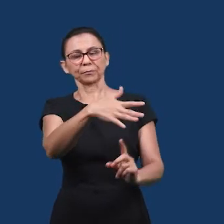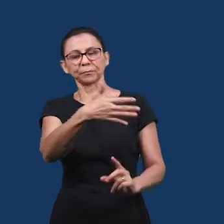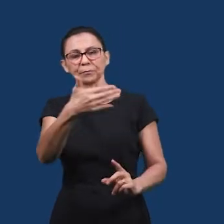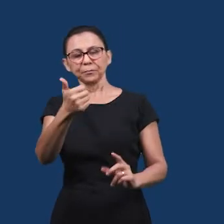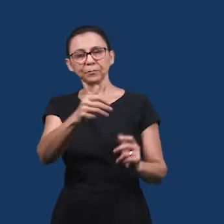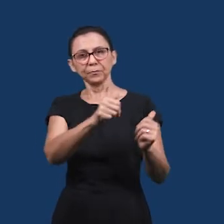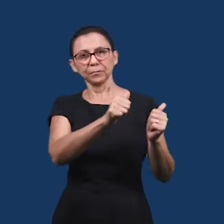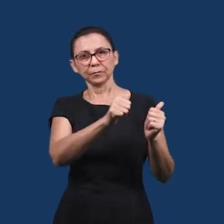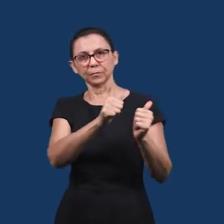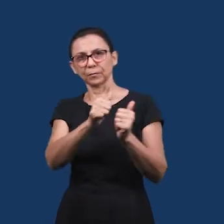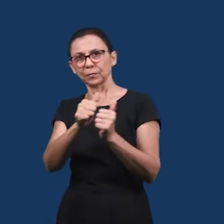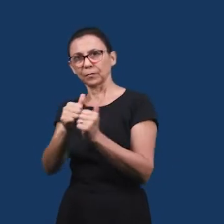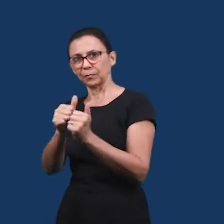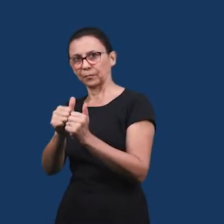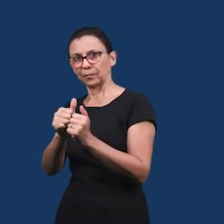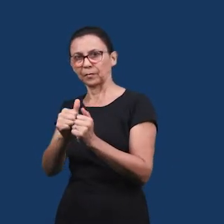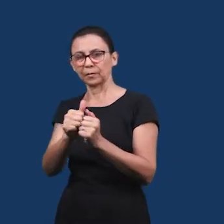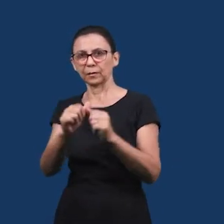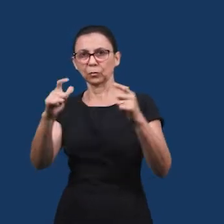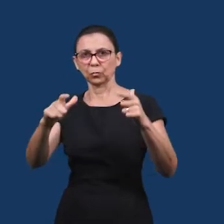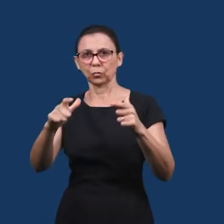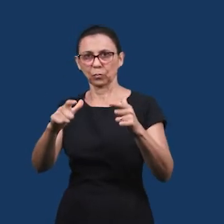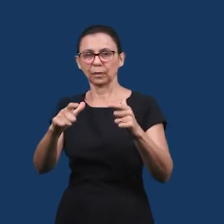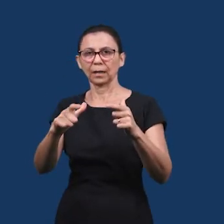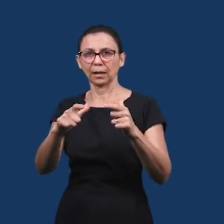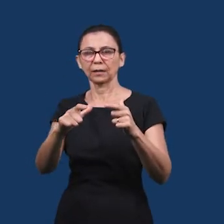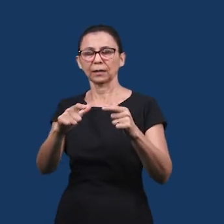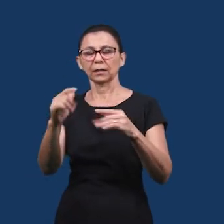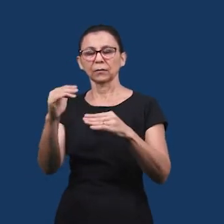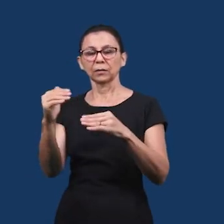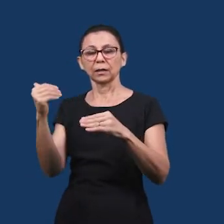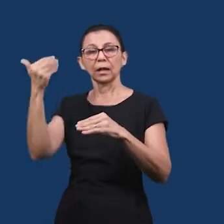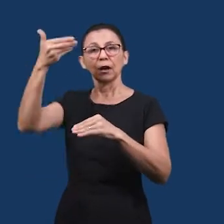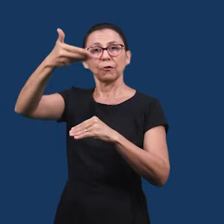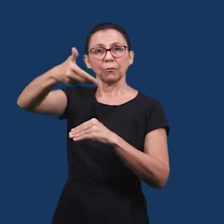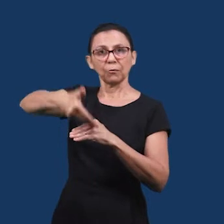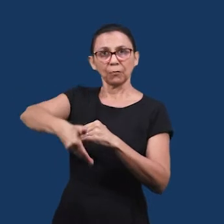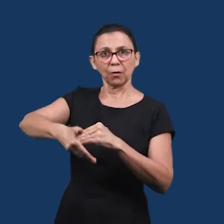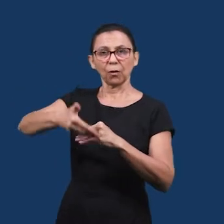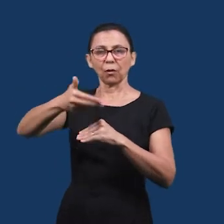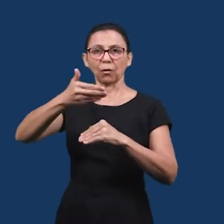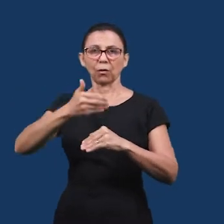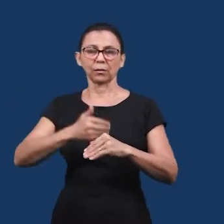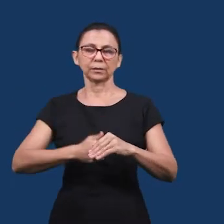он исцелел и стал видеть ясно.